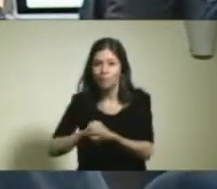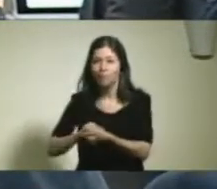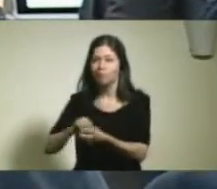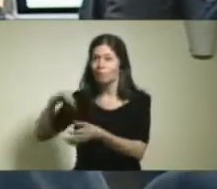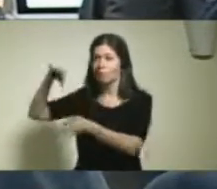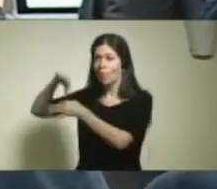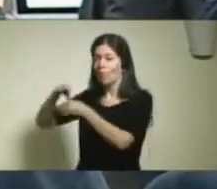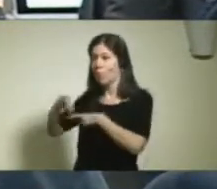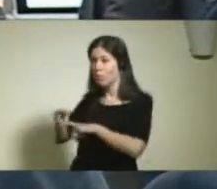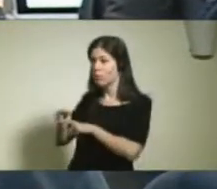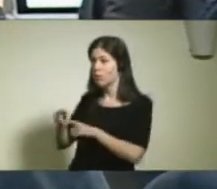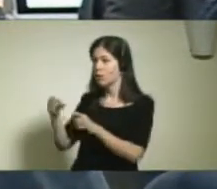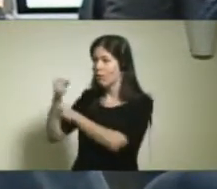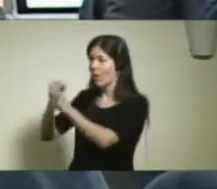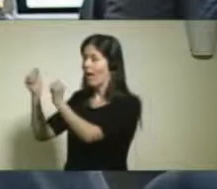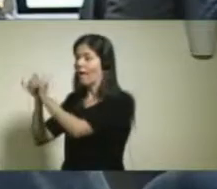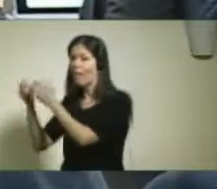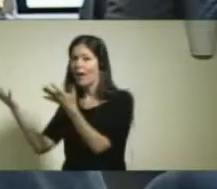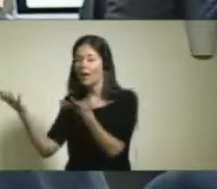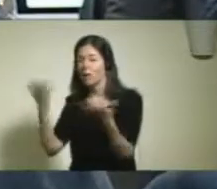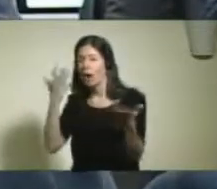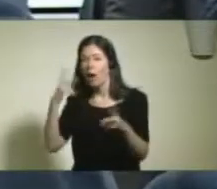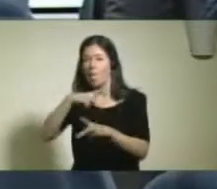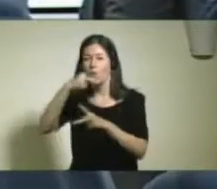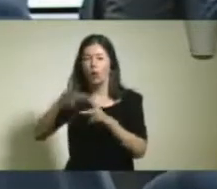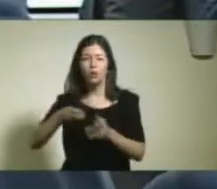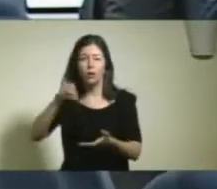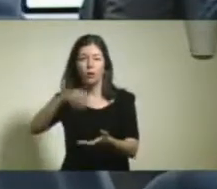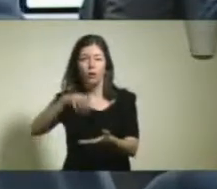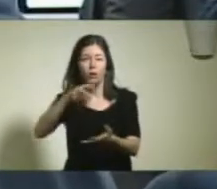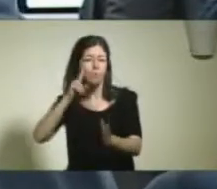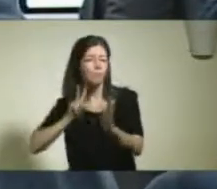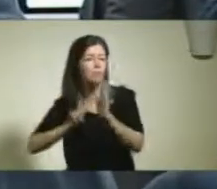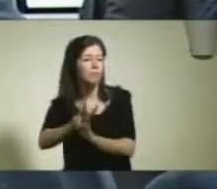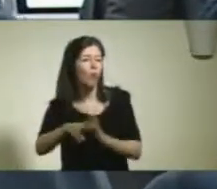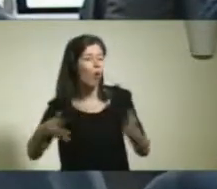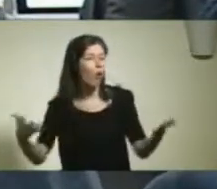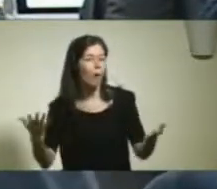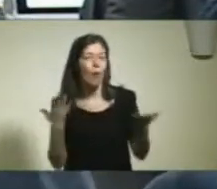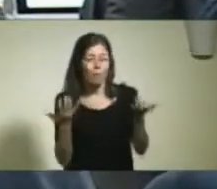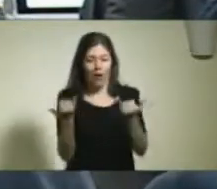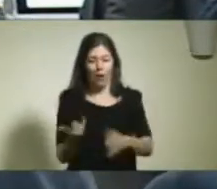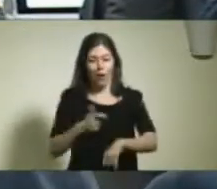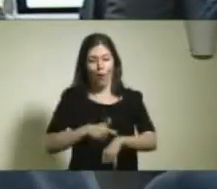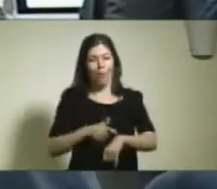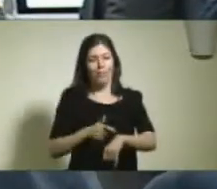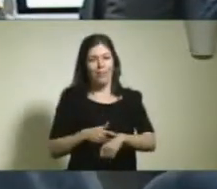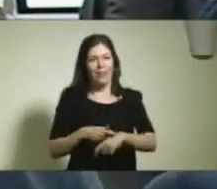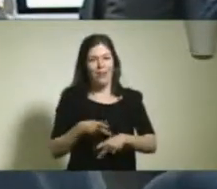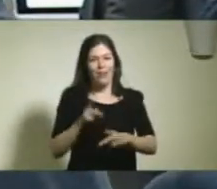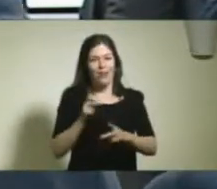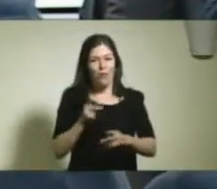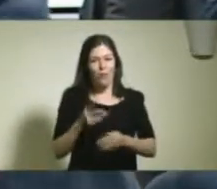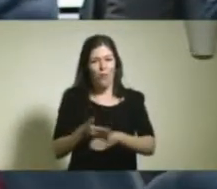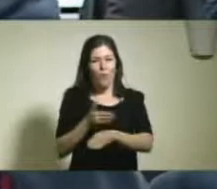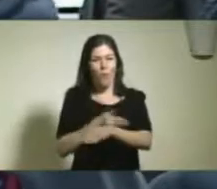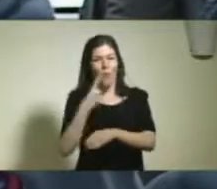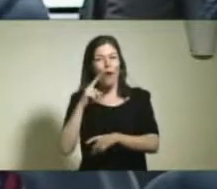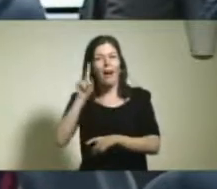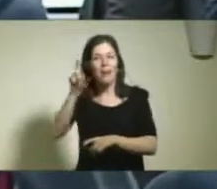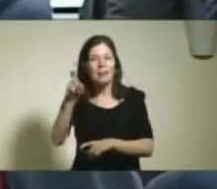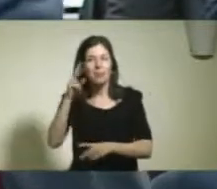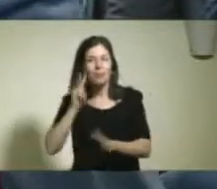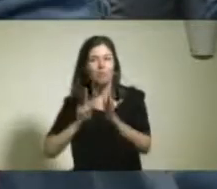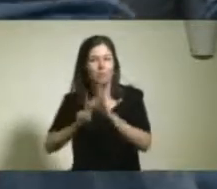si... Je pense que ça sera dans le projet, mais voir un petit peu comment on se projette. Alors, peut-être c'est trop tôt pour ma question, mais bon, voilà. Mais